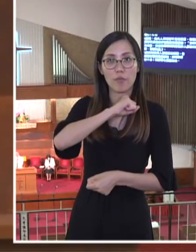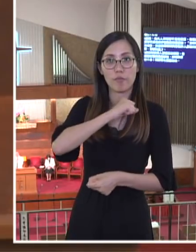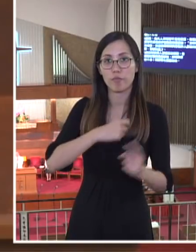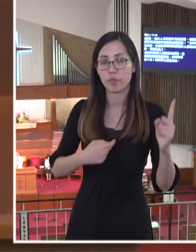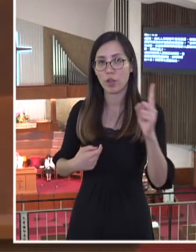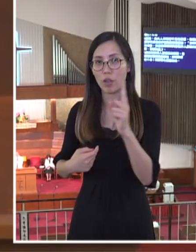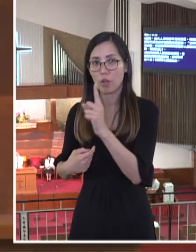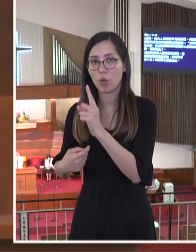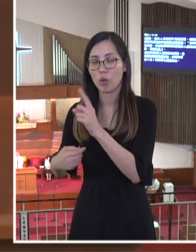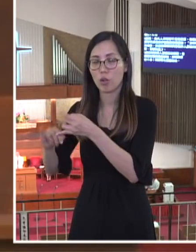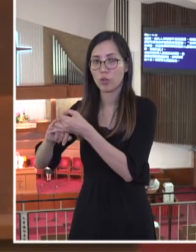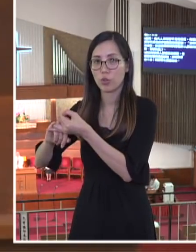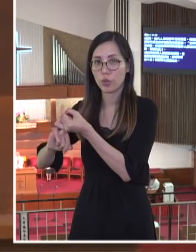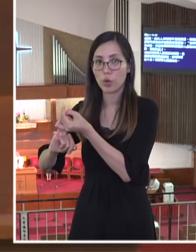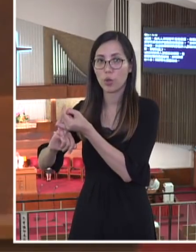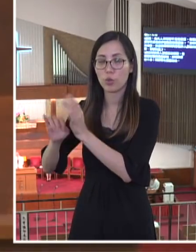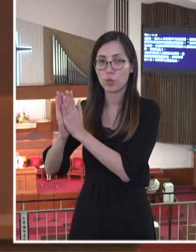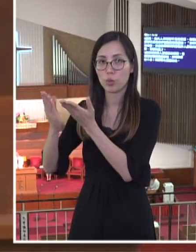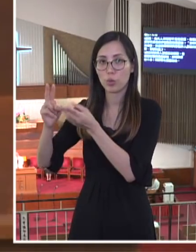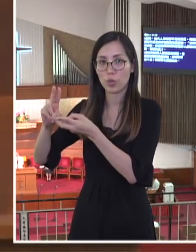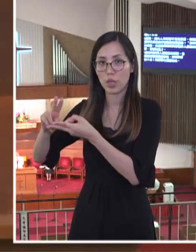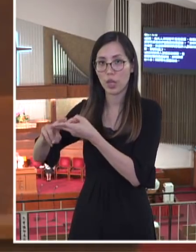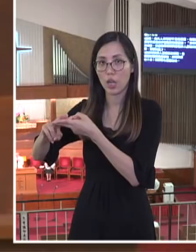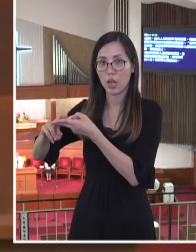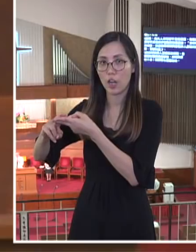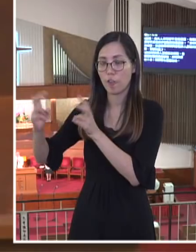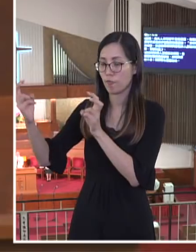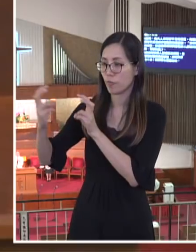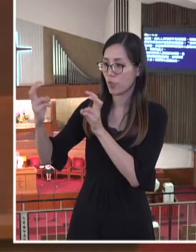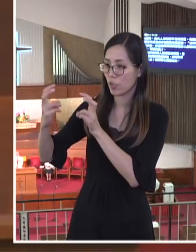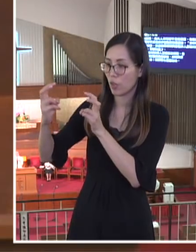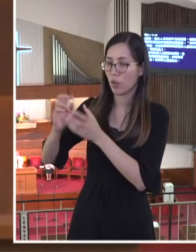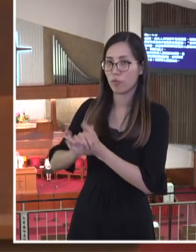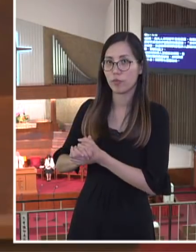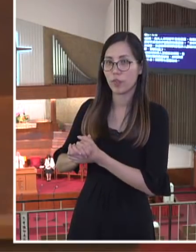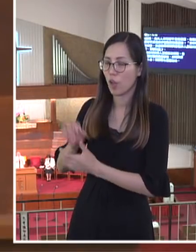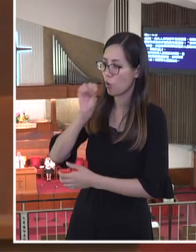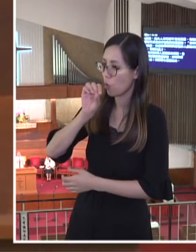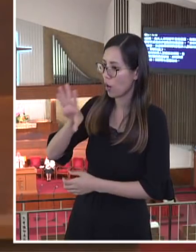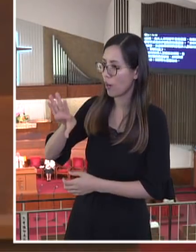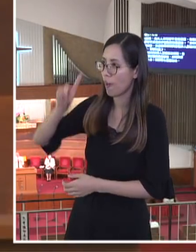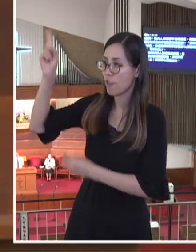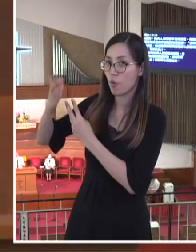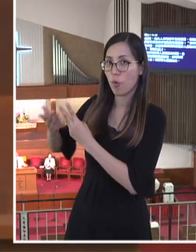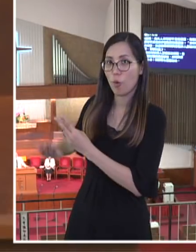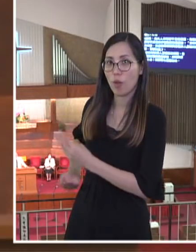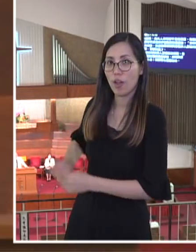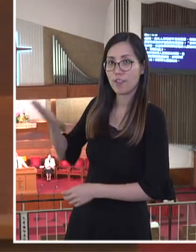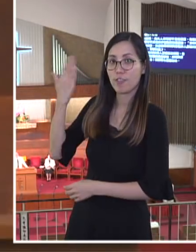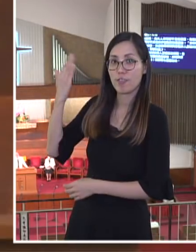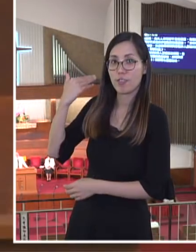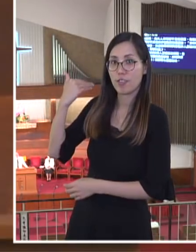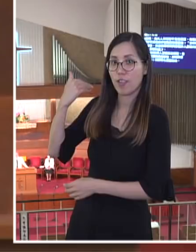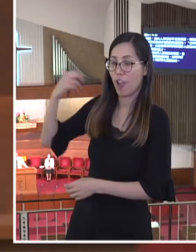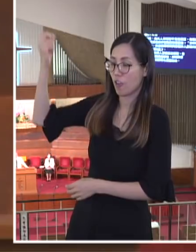經神同摩西所講嘅說話，神對迦勒所講嘅說話，迦勒就嚟到約書亞面前，好想